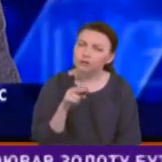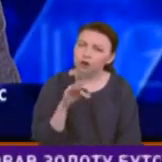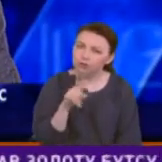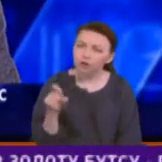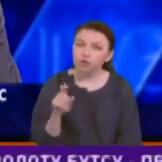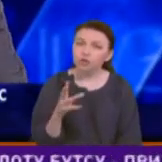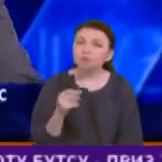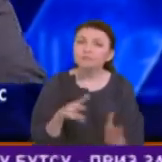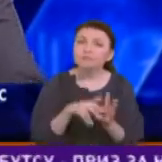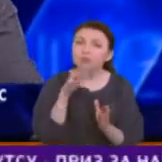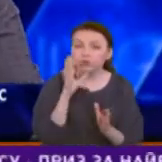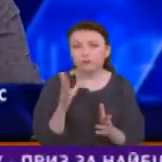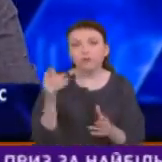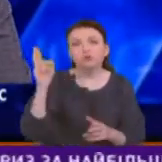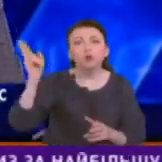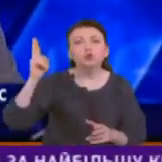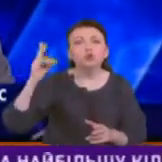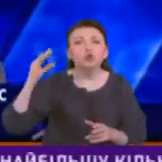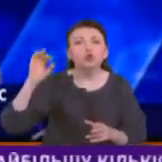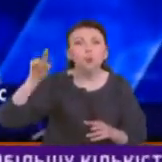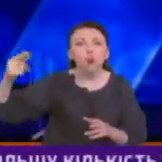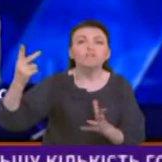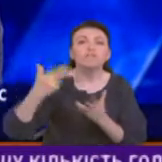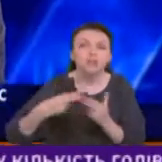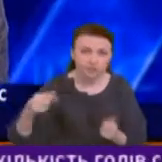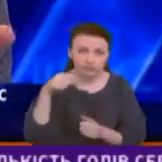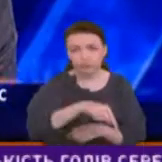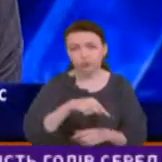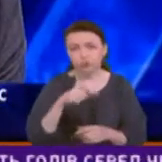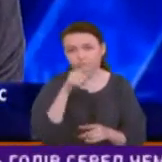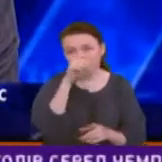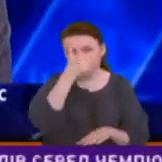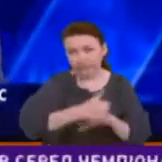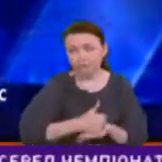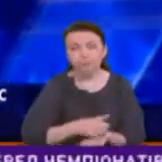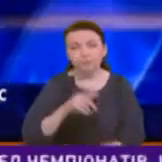для Константинополя, щоб він визнав цей патріарший статус. Тому, то, знаєте, ну, такі питання до